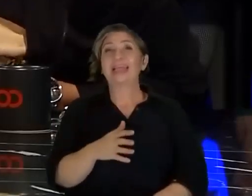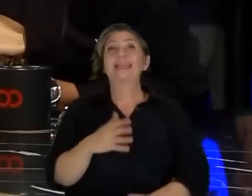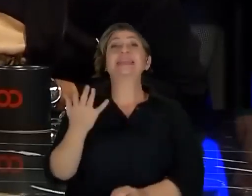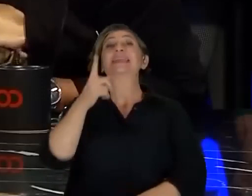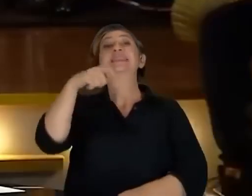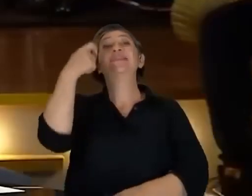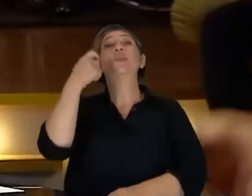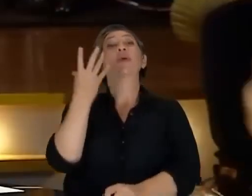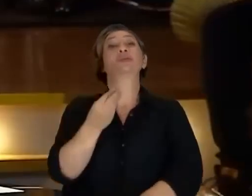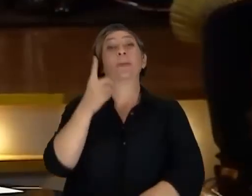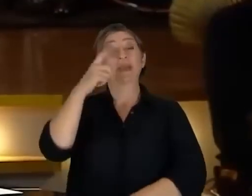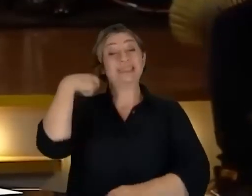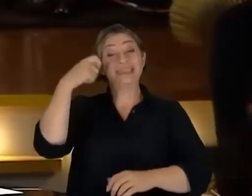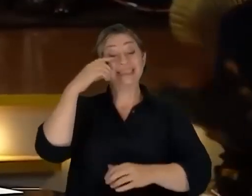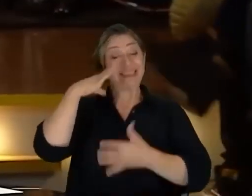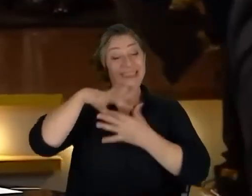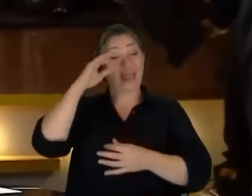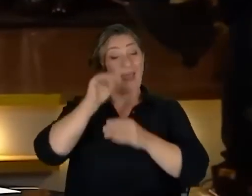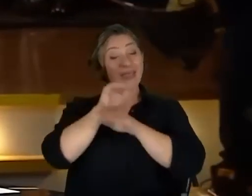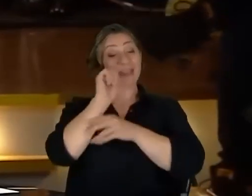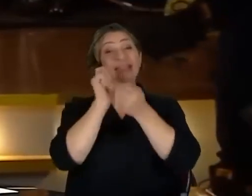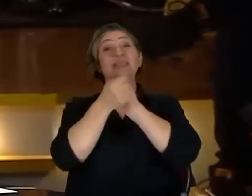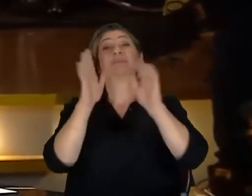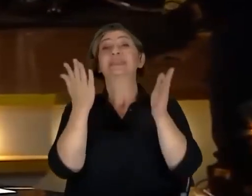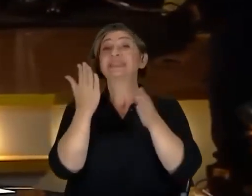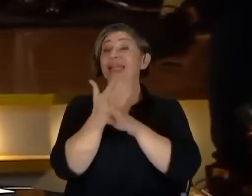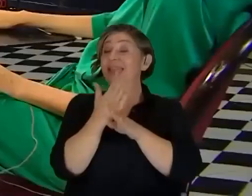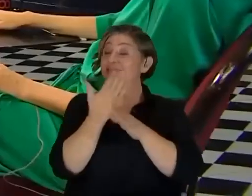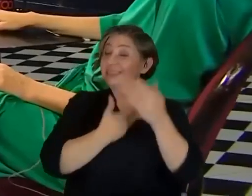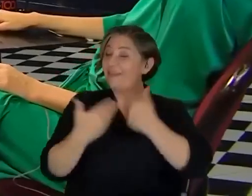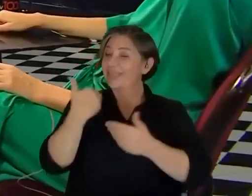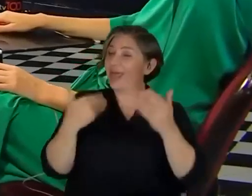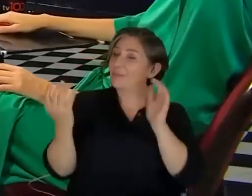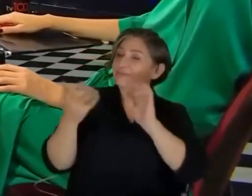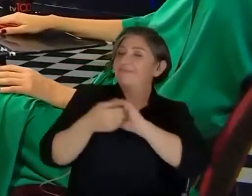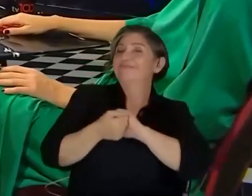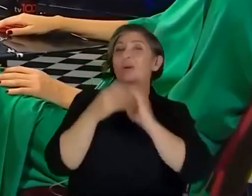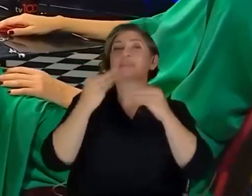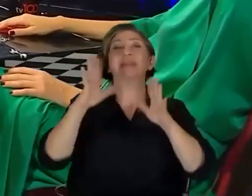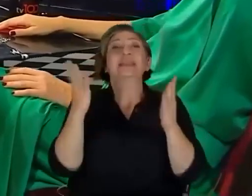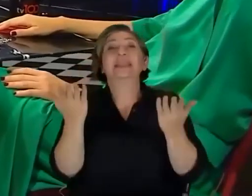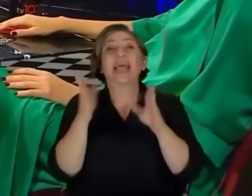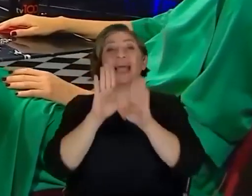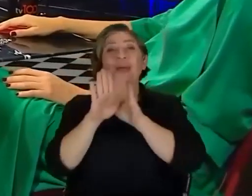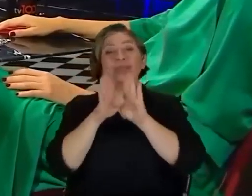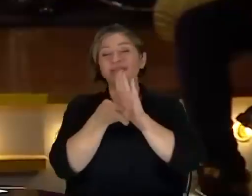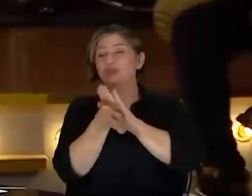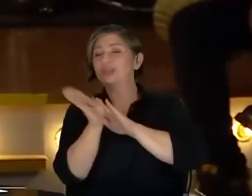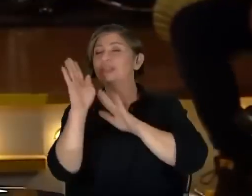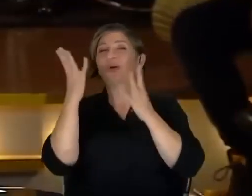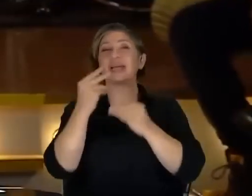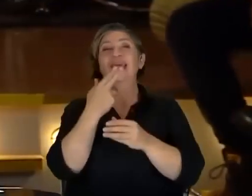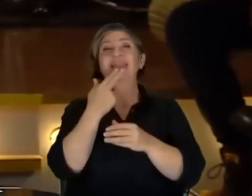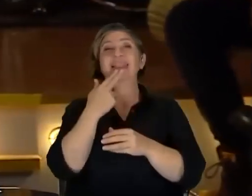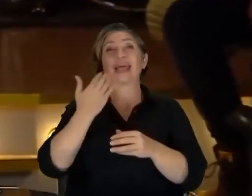Niye sizin film bir insanın hayatını değiştirmesin? Neden sevenler kavuşmasın? Neden? Neden belki kapıdan çıkıp gidecek